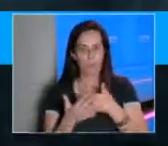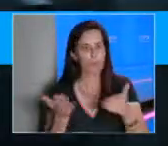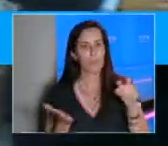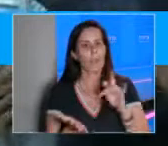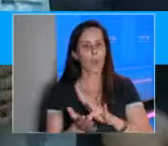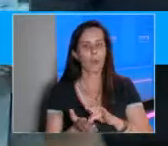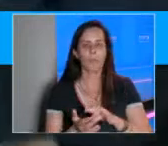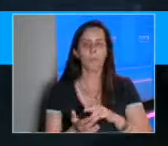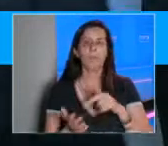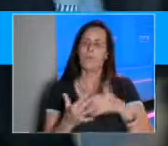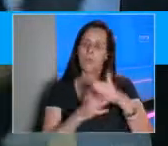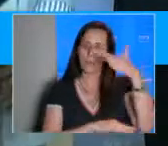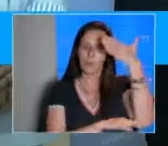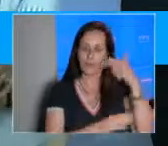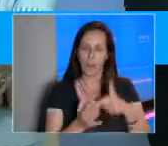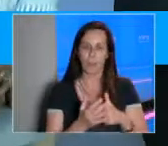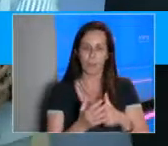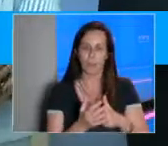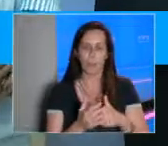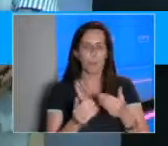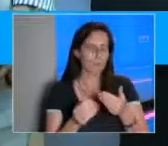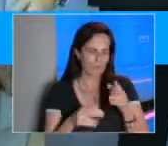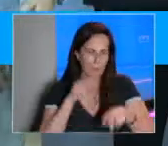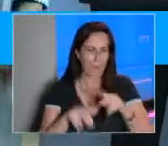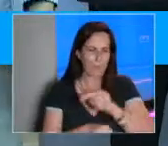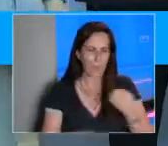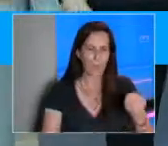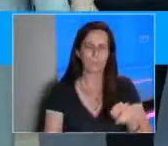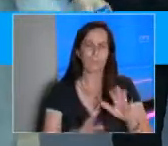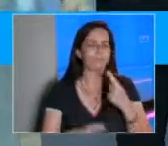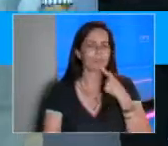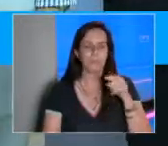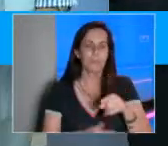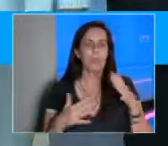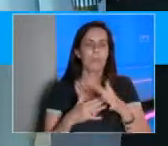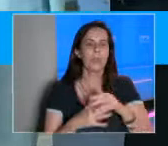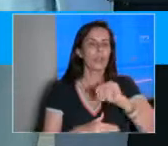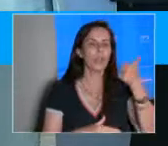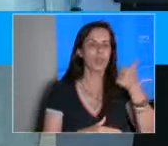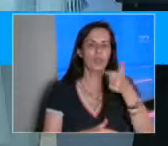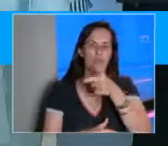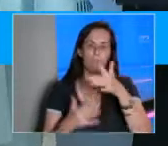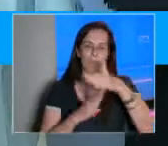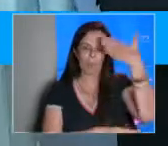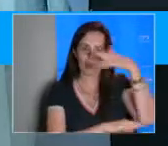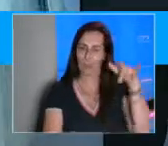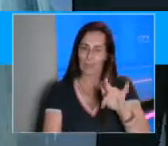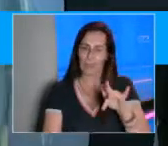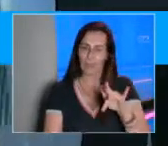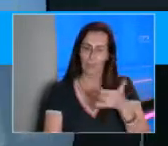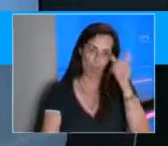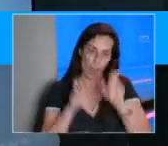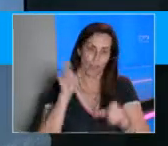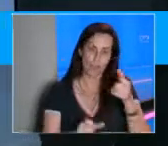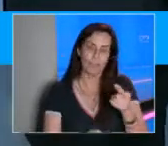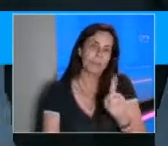מקום מבחינתו כמבקר המדינה לפתוח את העניין הזה. איך לומר, זה מבחן הראשון של מתניהו אנגלמן נגד הבייס,